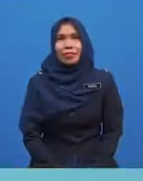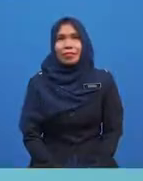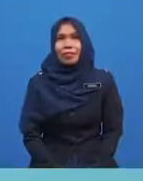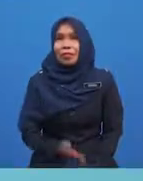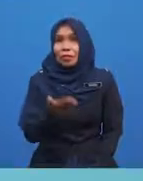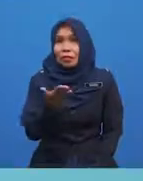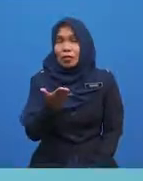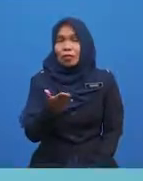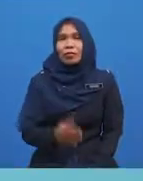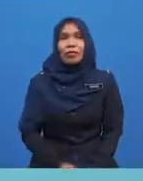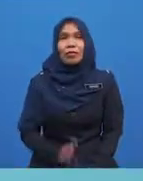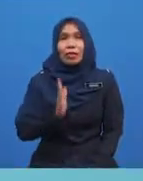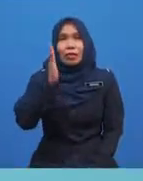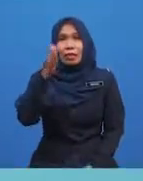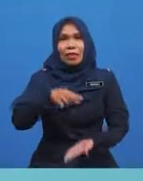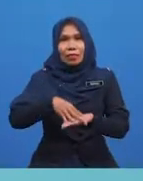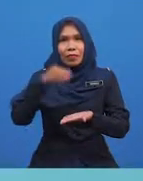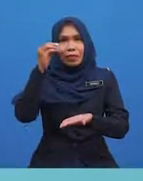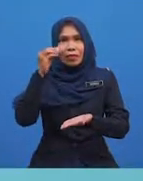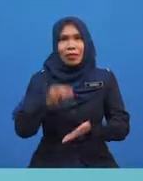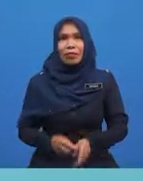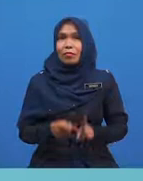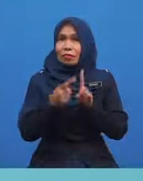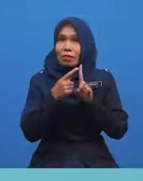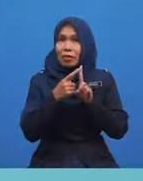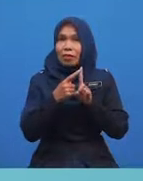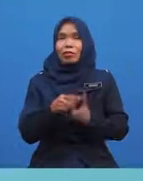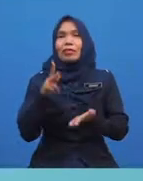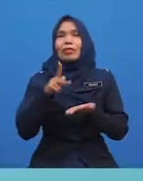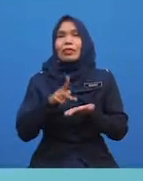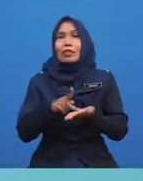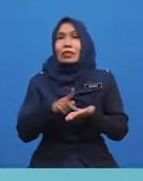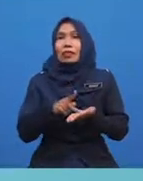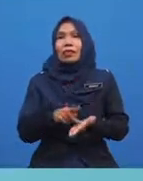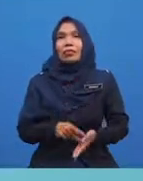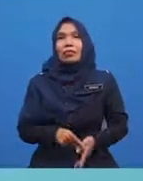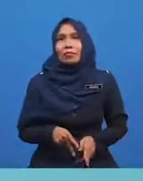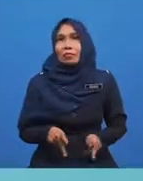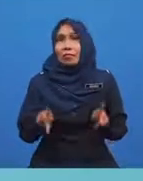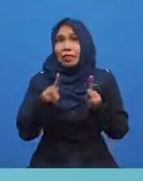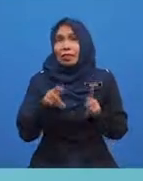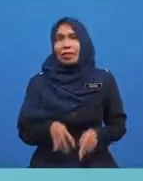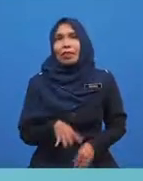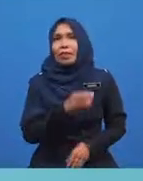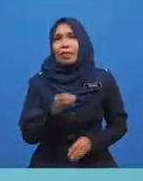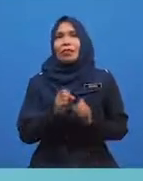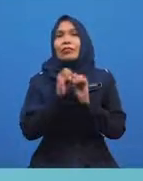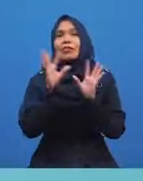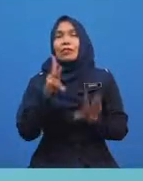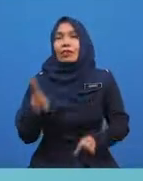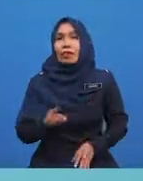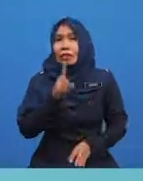Kamu akan belajar mengenal pasti dan menyatakan